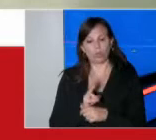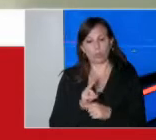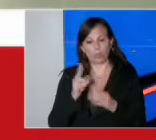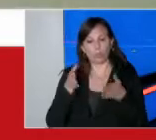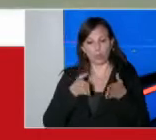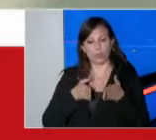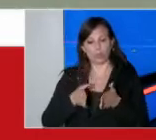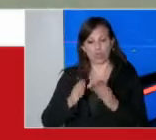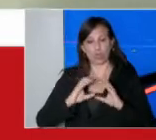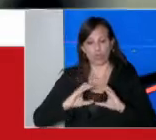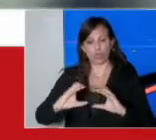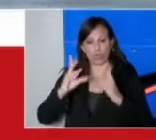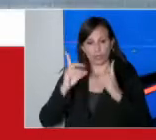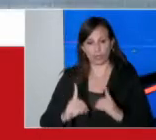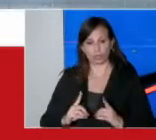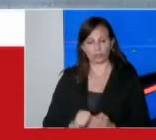הדרום.